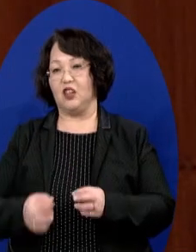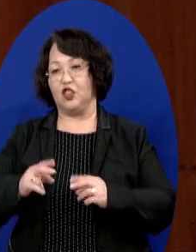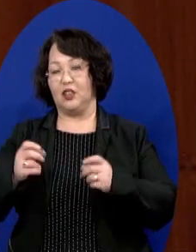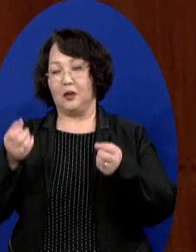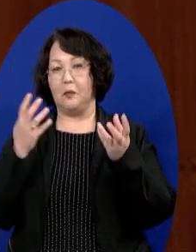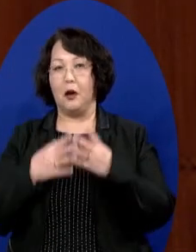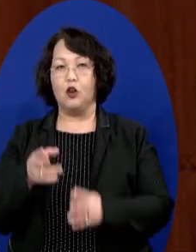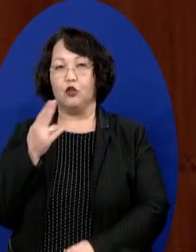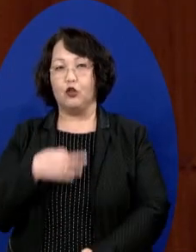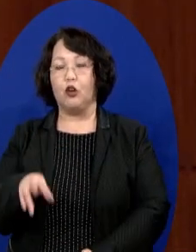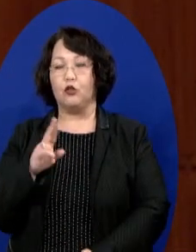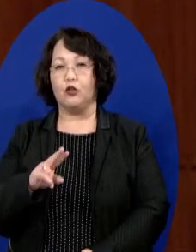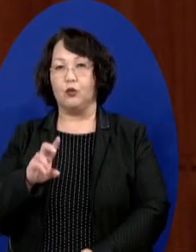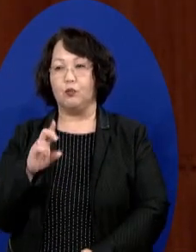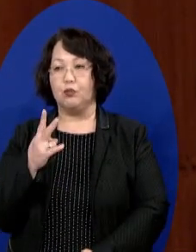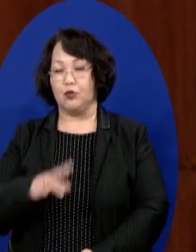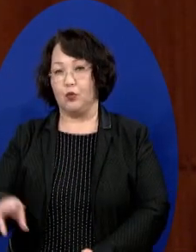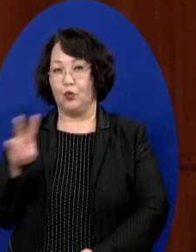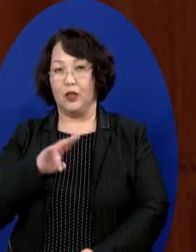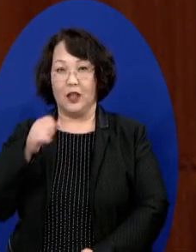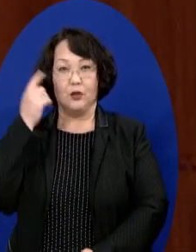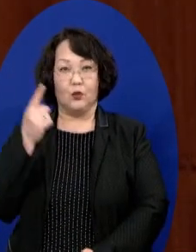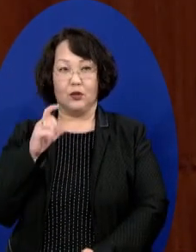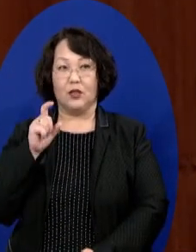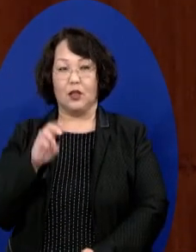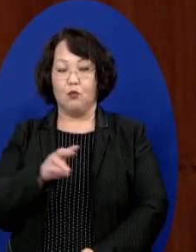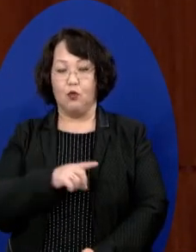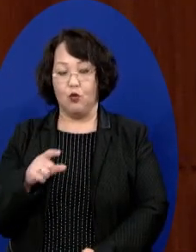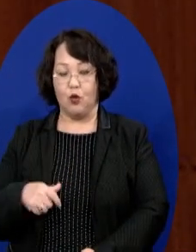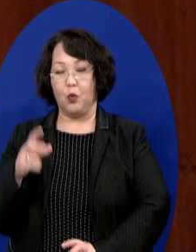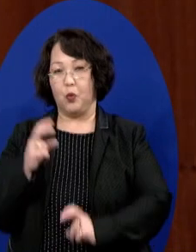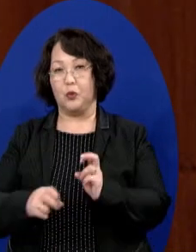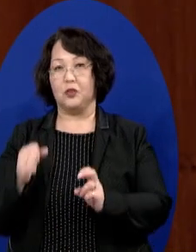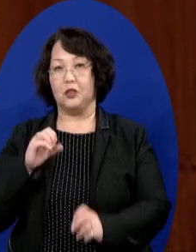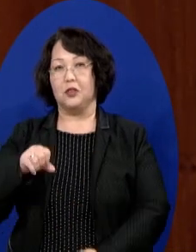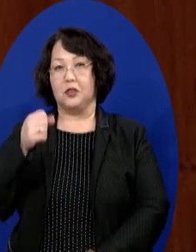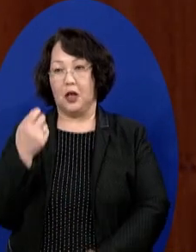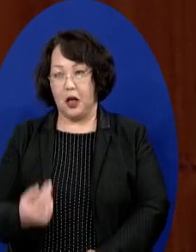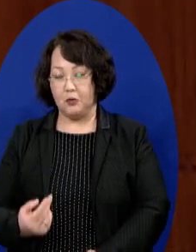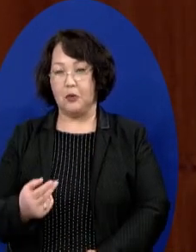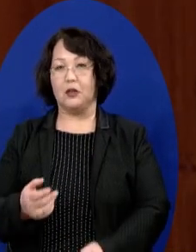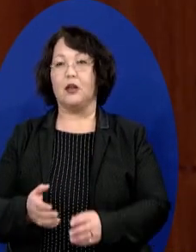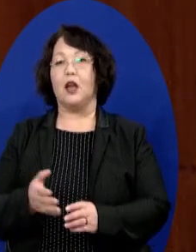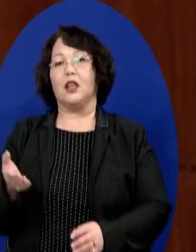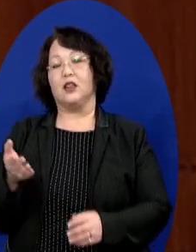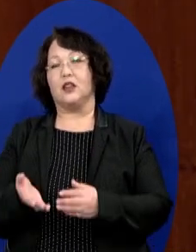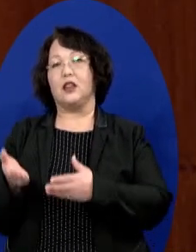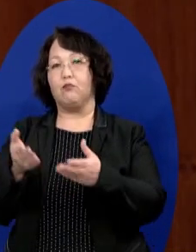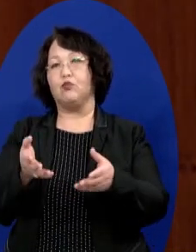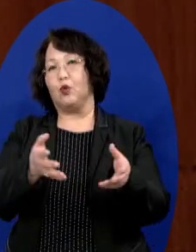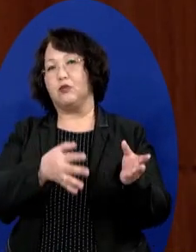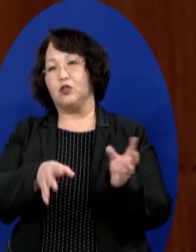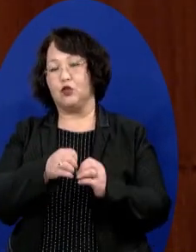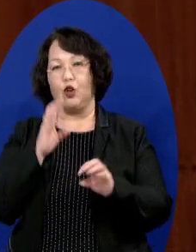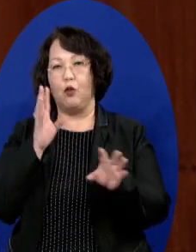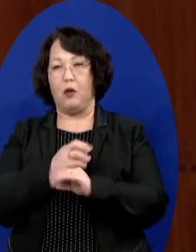дорнт бүсийн эрчим хүчний систем гэж өөрөө үйлдвэрлэгч станц нь байна. Дамжуулах нь байна. Түгээх нь байгаа. Ер нь энэ